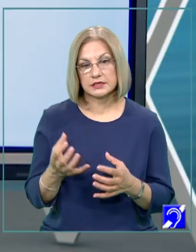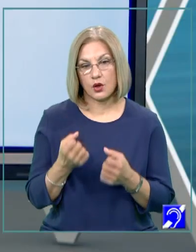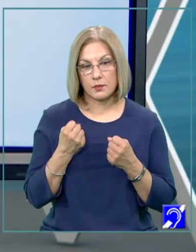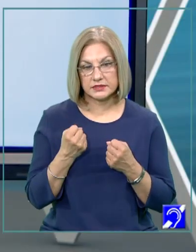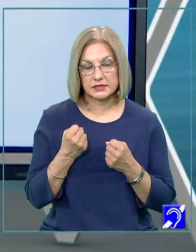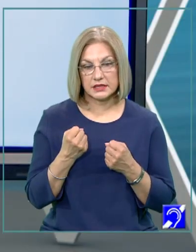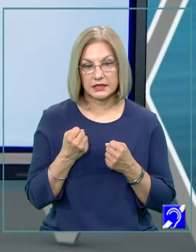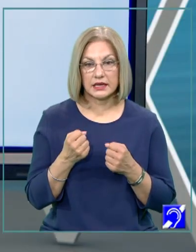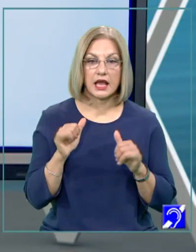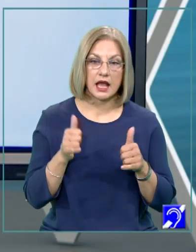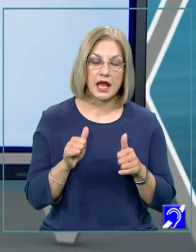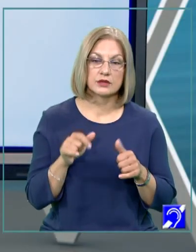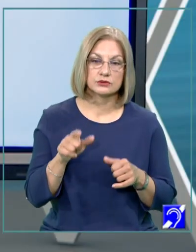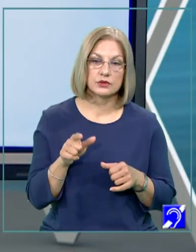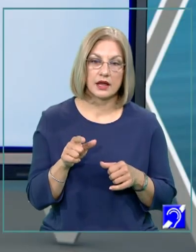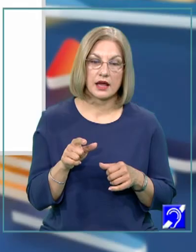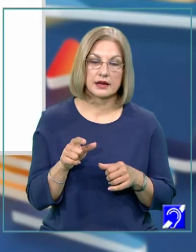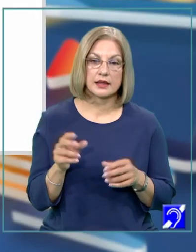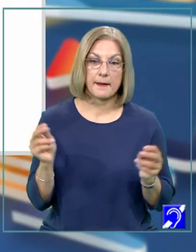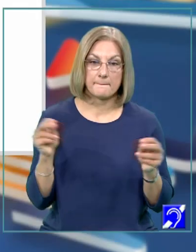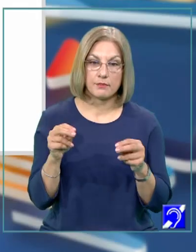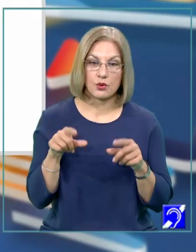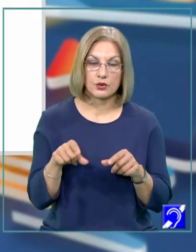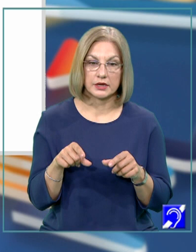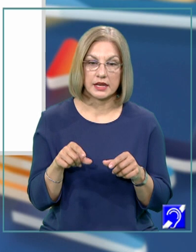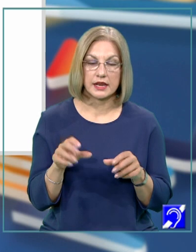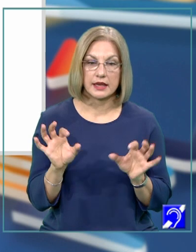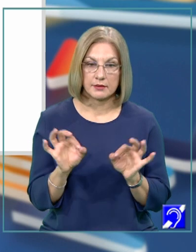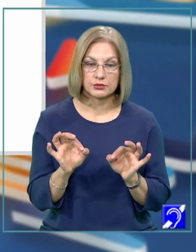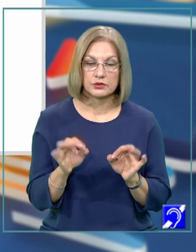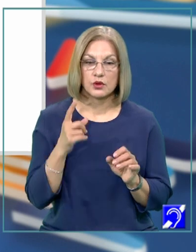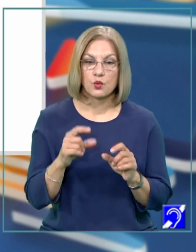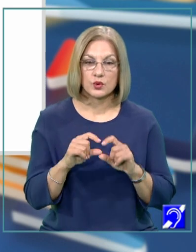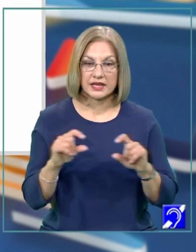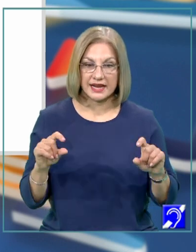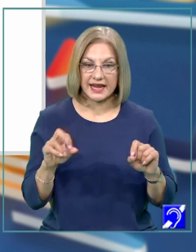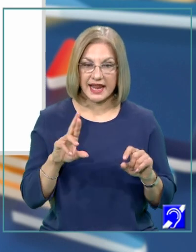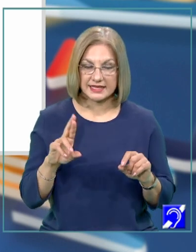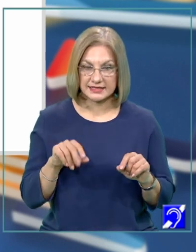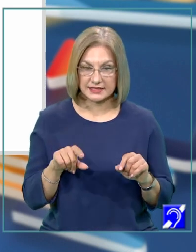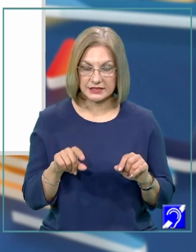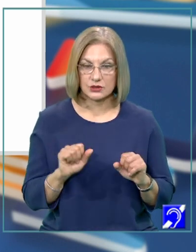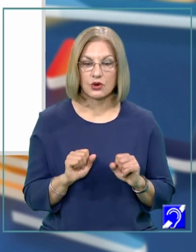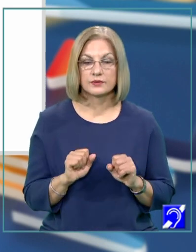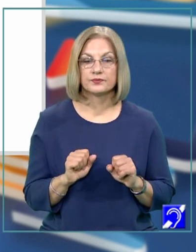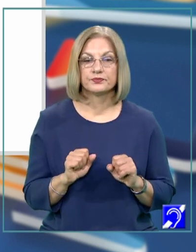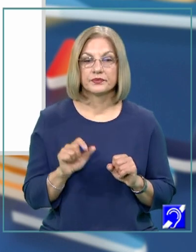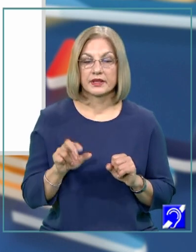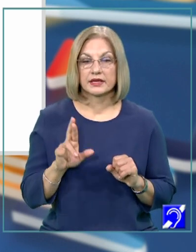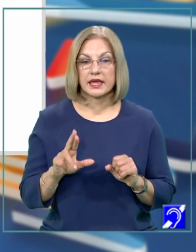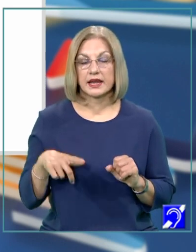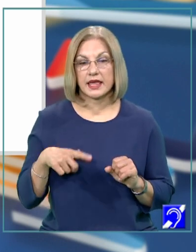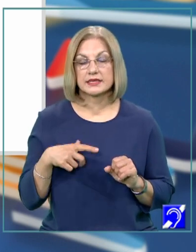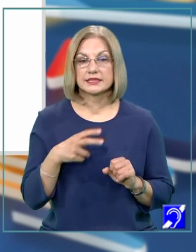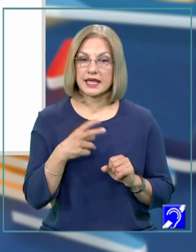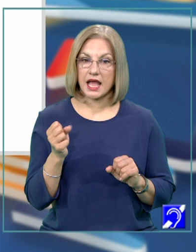cazul în care la bornele sursei montăm un rezistor a cărui rezistență r d